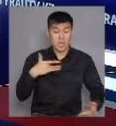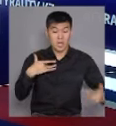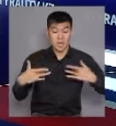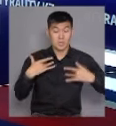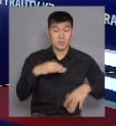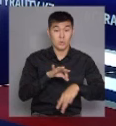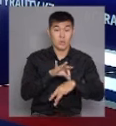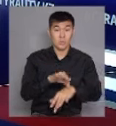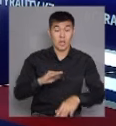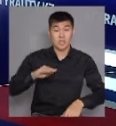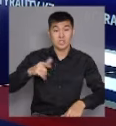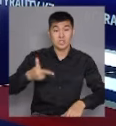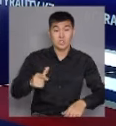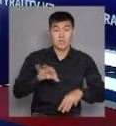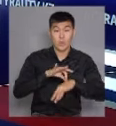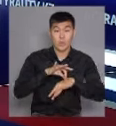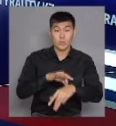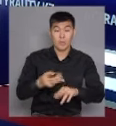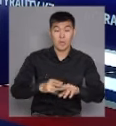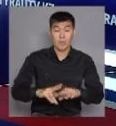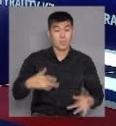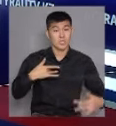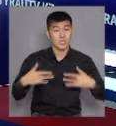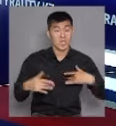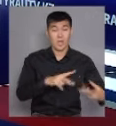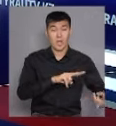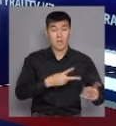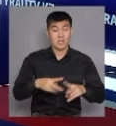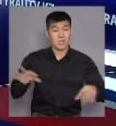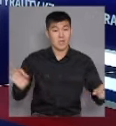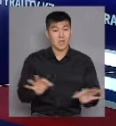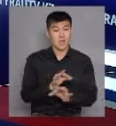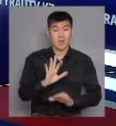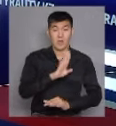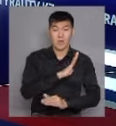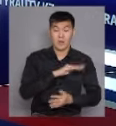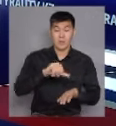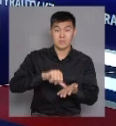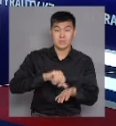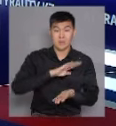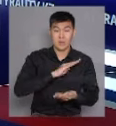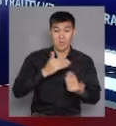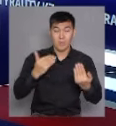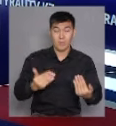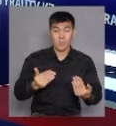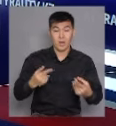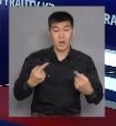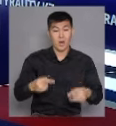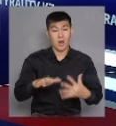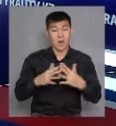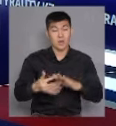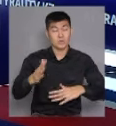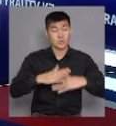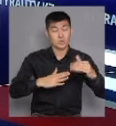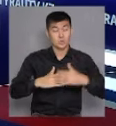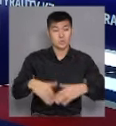бағдарламасында. Құрманғазы мәдениет сарайында өткен кеште мың бұрала би де билент, күміс көмей әншілерде ән шырғады. Одан бөлек аудан қол